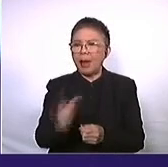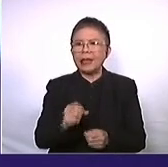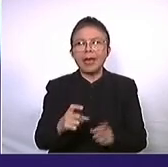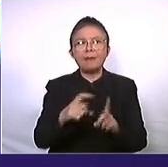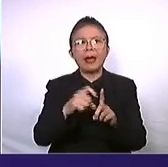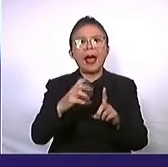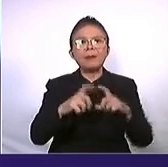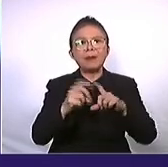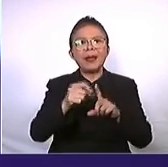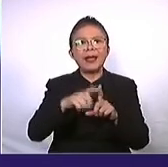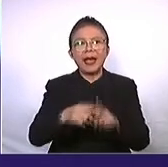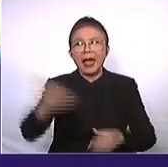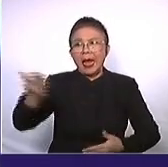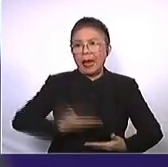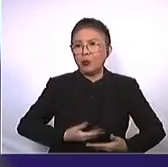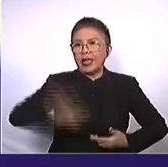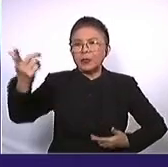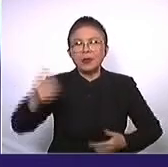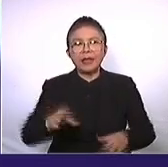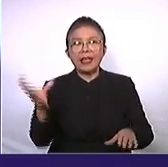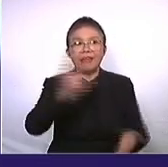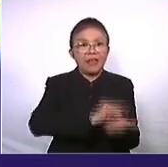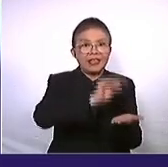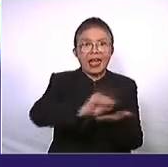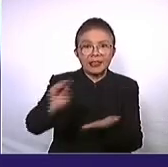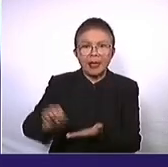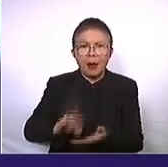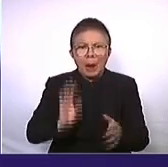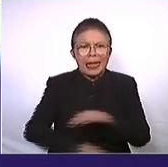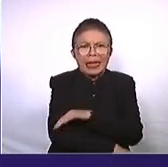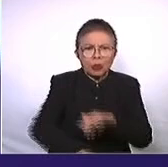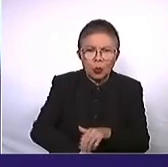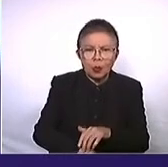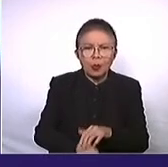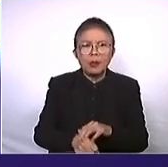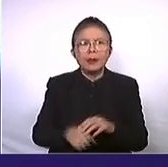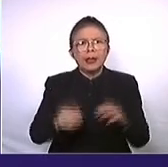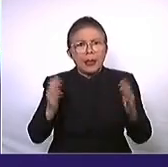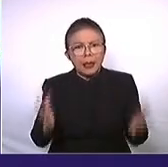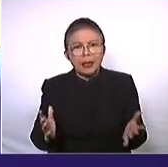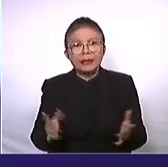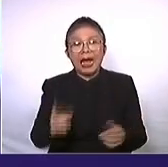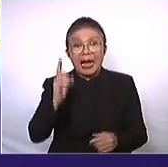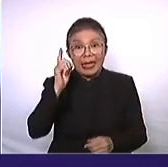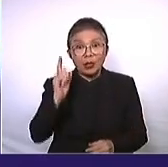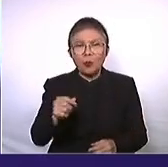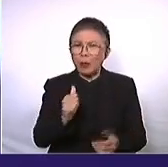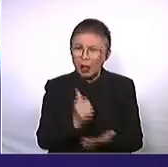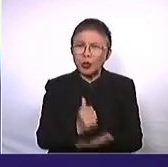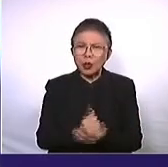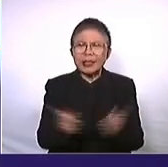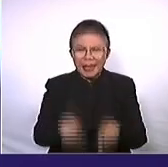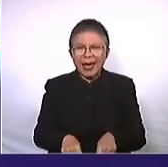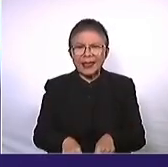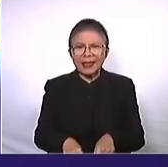pemerintah, ekspor-impor, dan investasi. Jadi dengan demikian karena banyak korupsi, dan itu memang betul